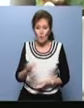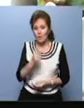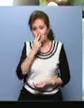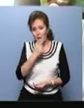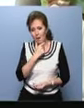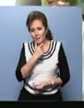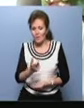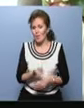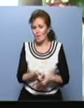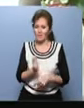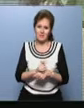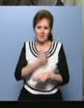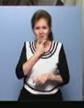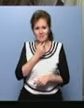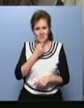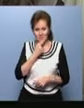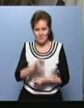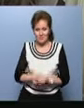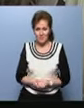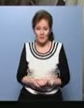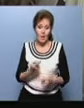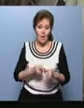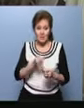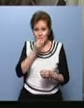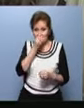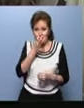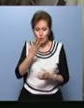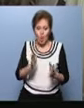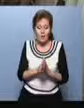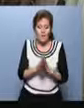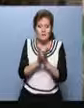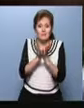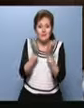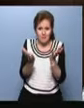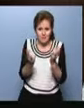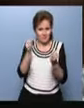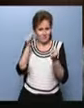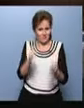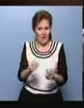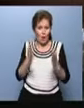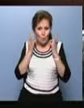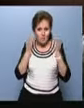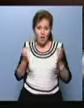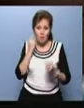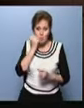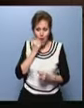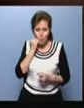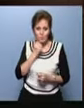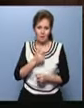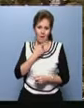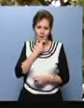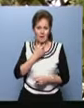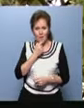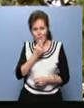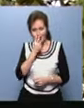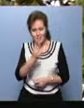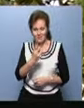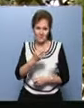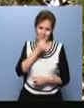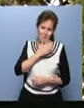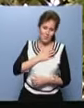больно красиво светит. Этот цветок раскрылся в аккурат к юбилею. Теперь бабушка на красоту не может наглядеться.